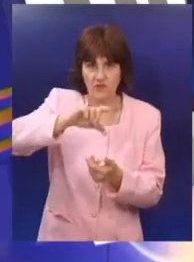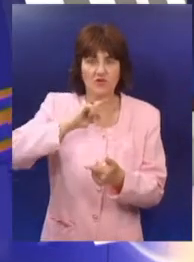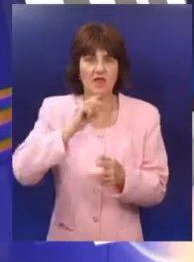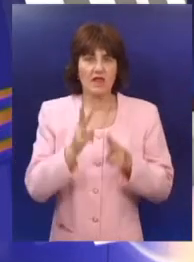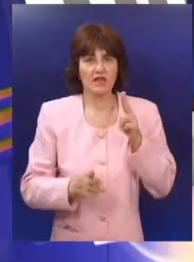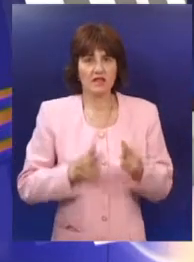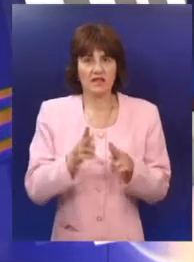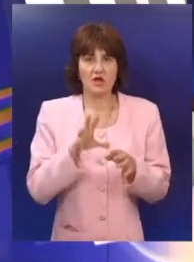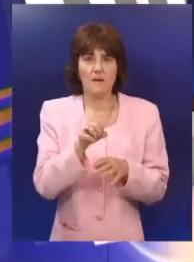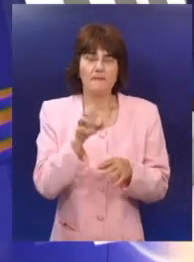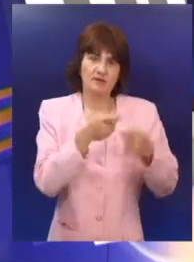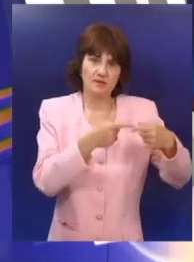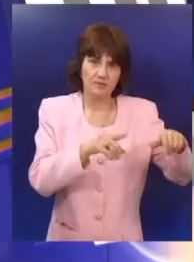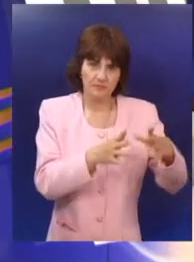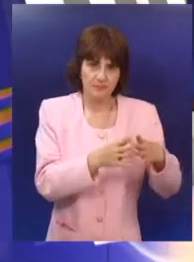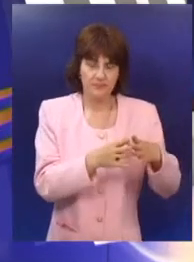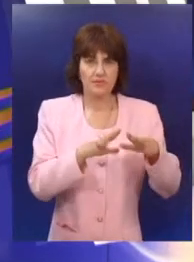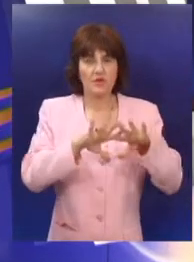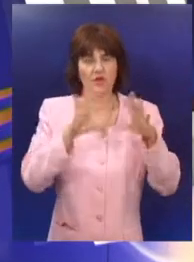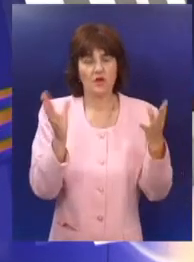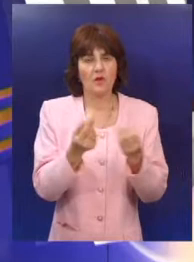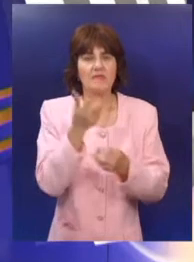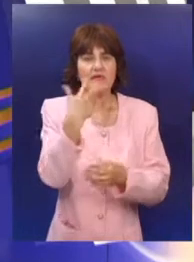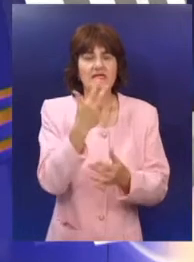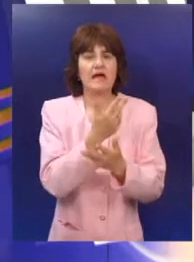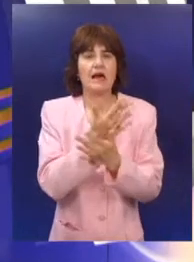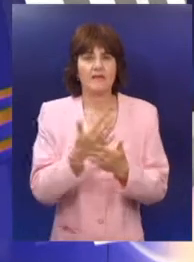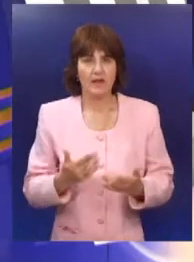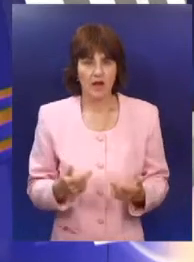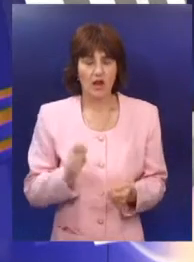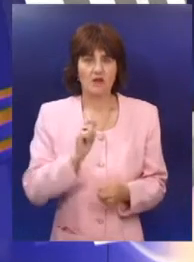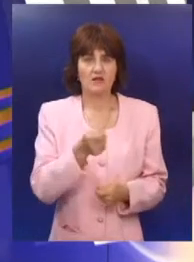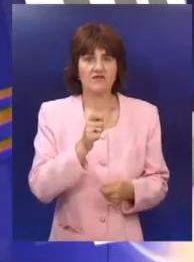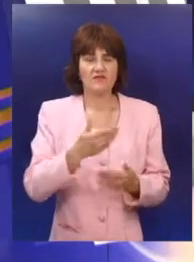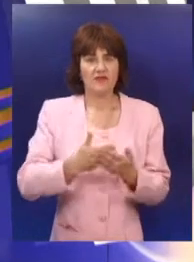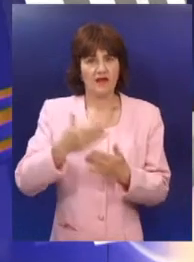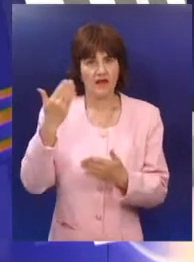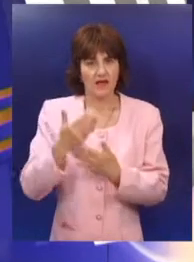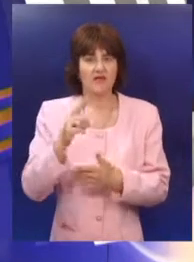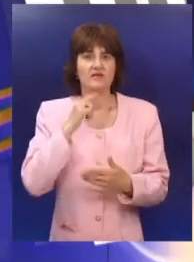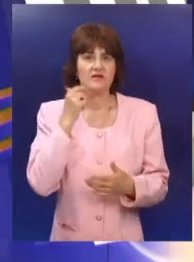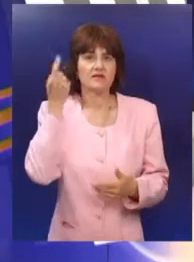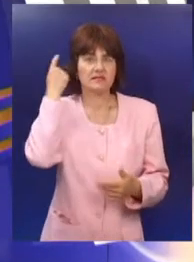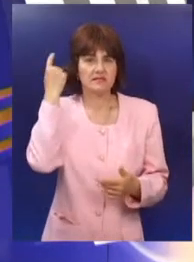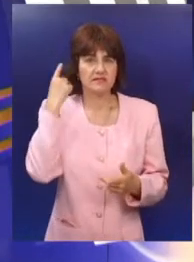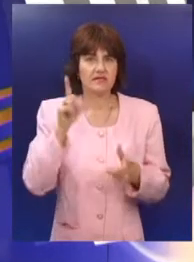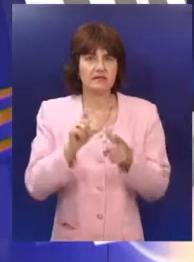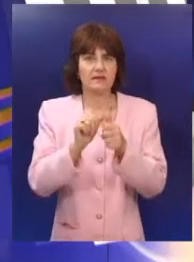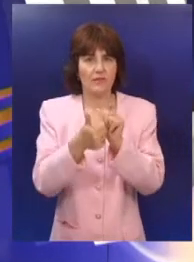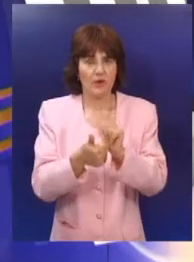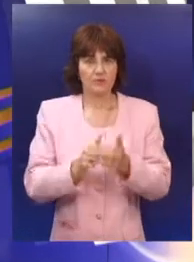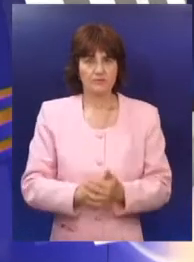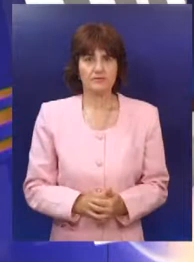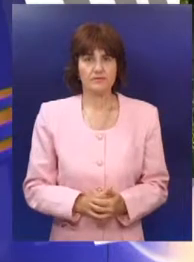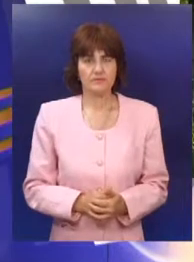za istrčavanje pasa. Ceo projekat košta 30 miliona dinara, a finansirali su ga grad i pokrajinski sekretarijat za sport